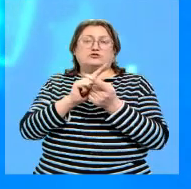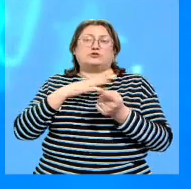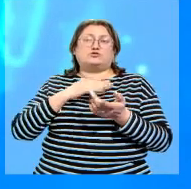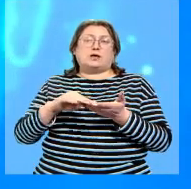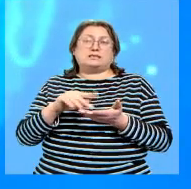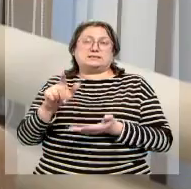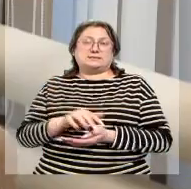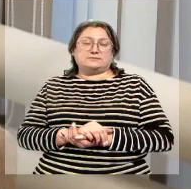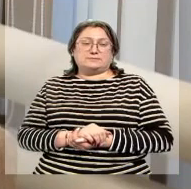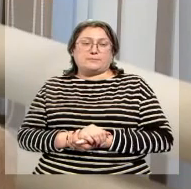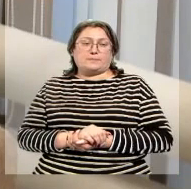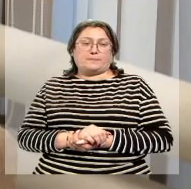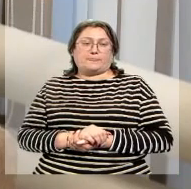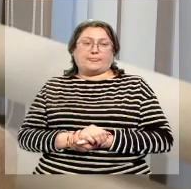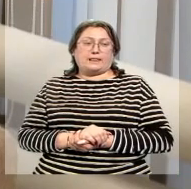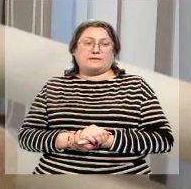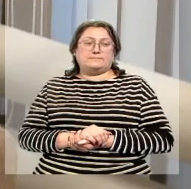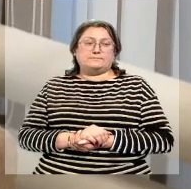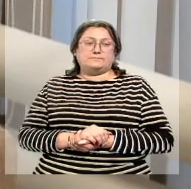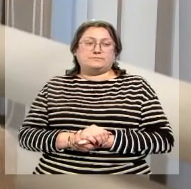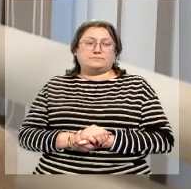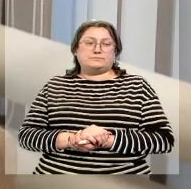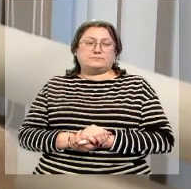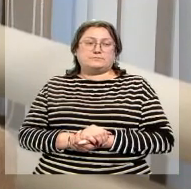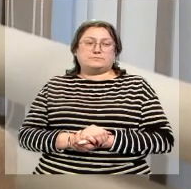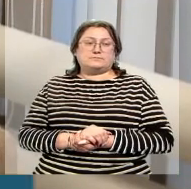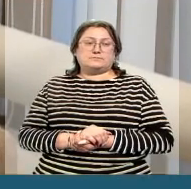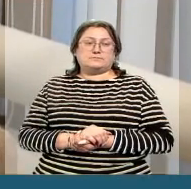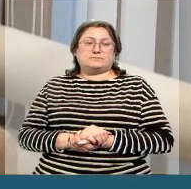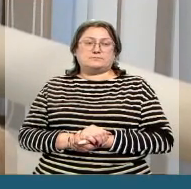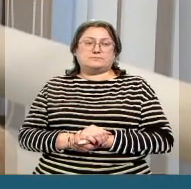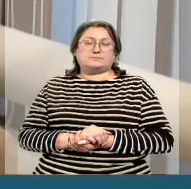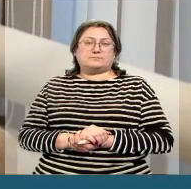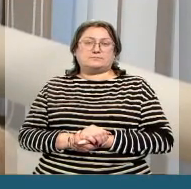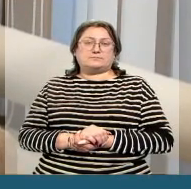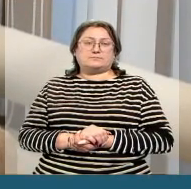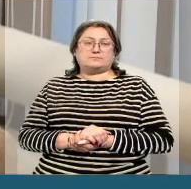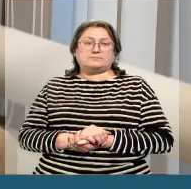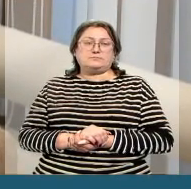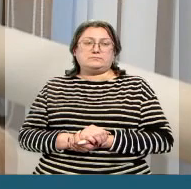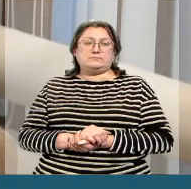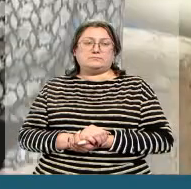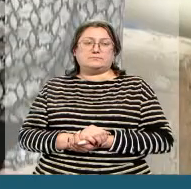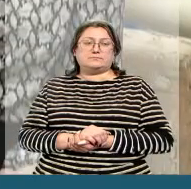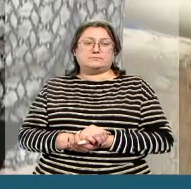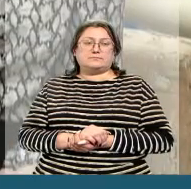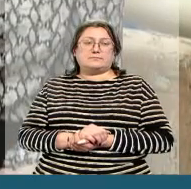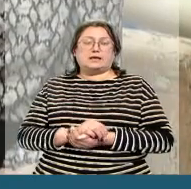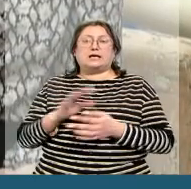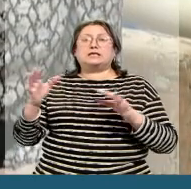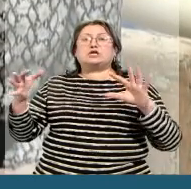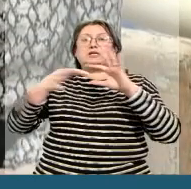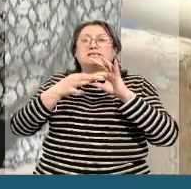Пимичева. Мен бақыт, татылык, адал достар, амандык, пенденсаулык, және узак өмір тілеймін.